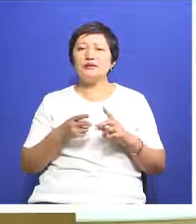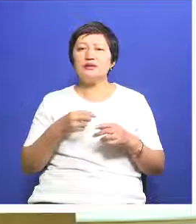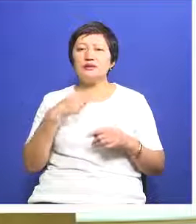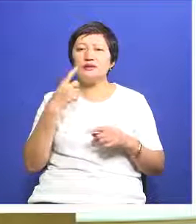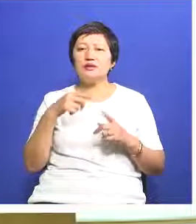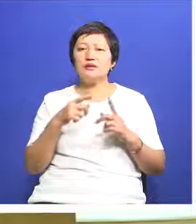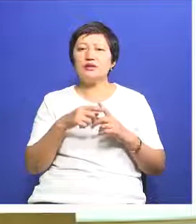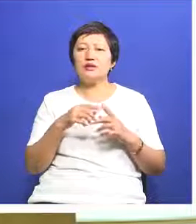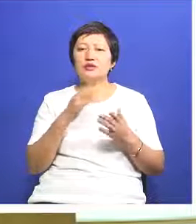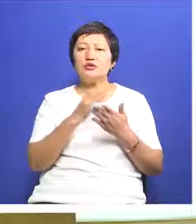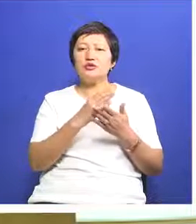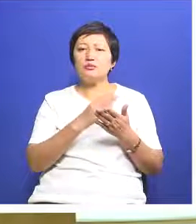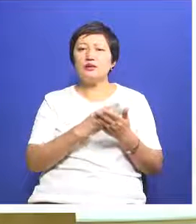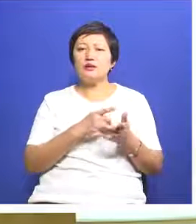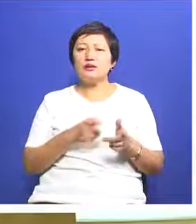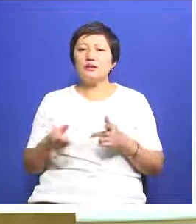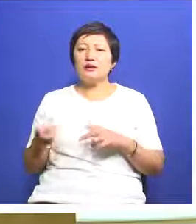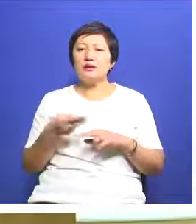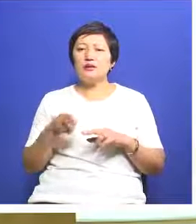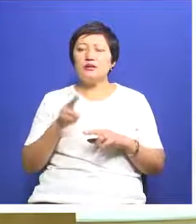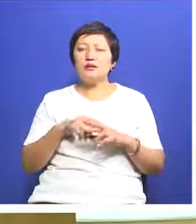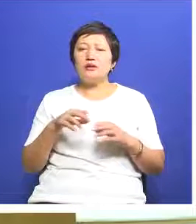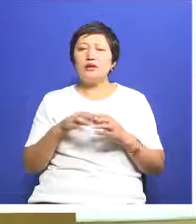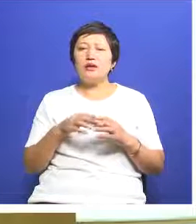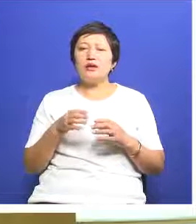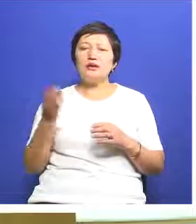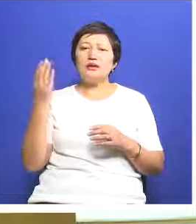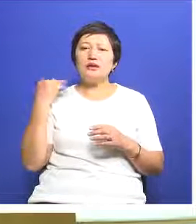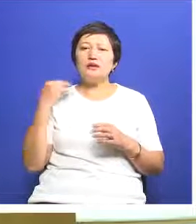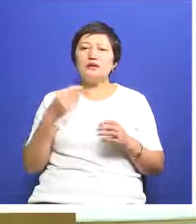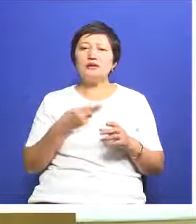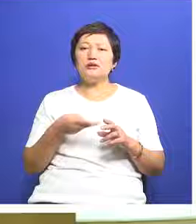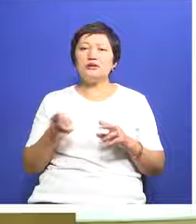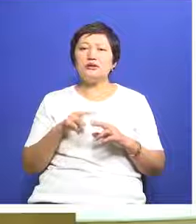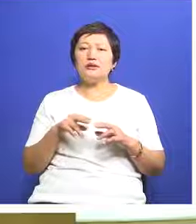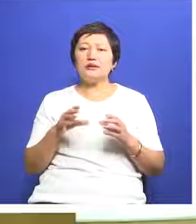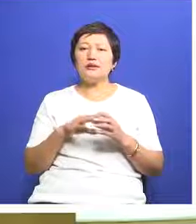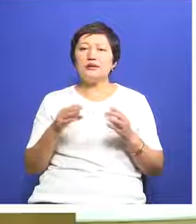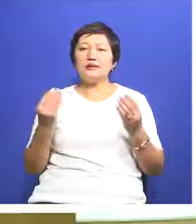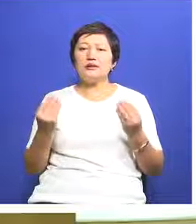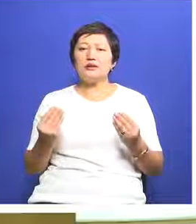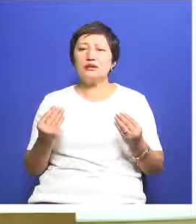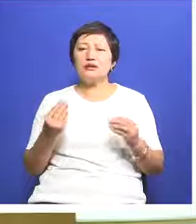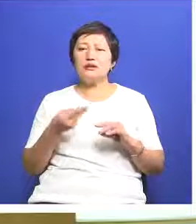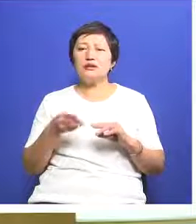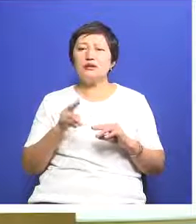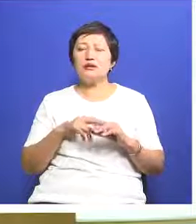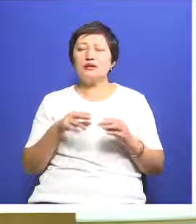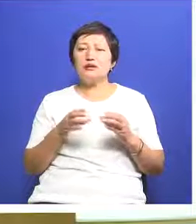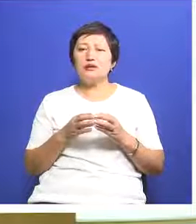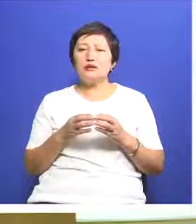дегенде жоспарлар бар ол жерде. Ол енді келешек жұмыс. Бірақ қазіргі таңға